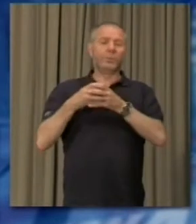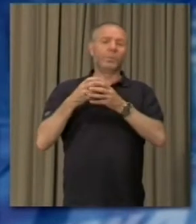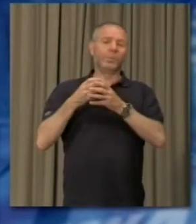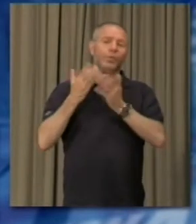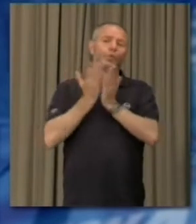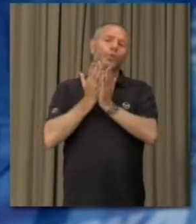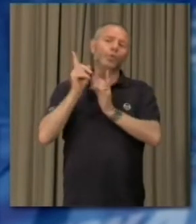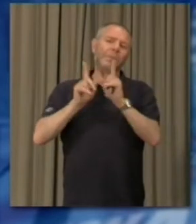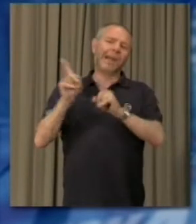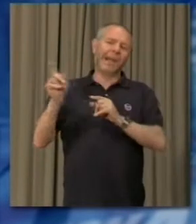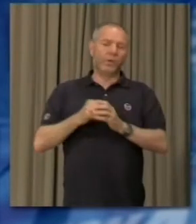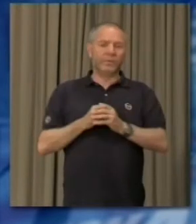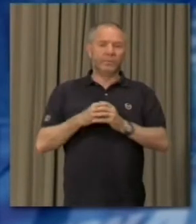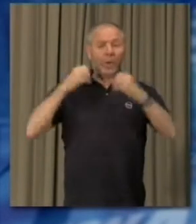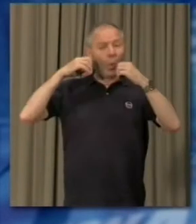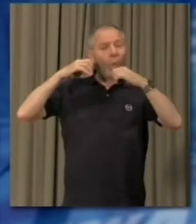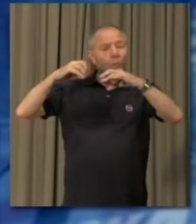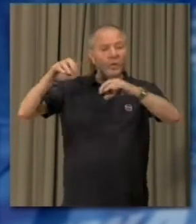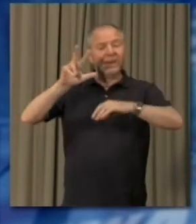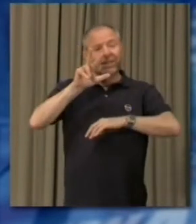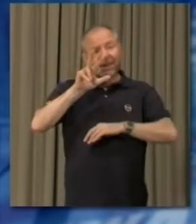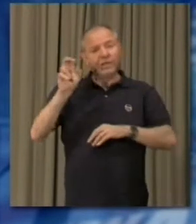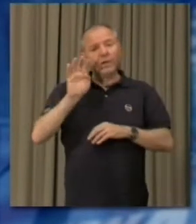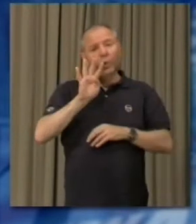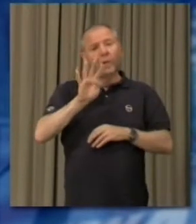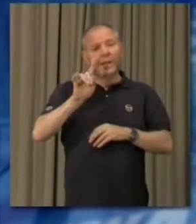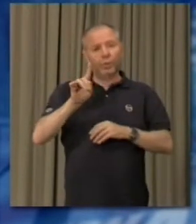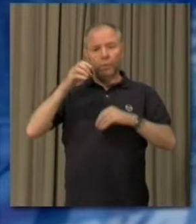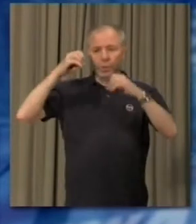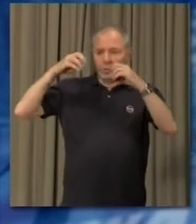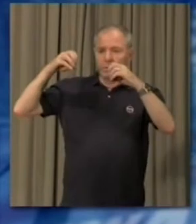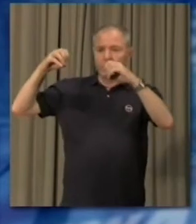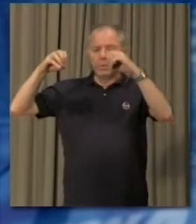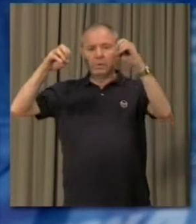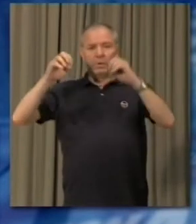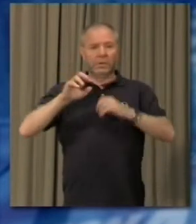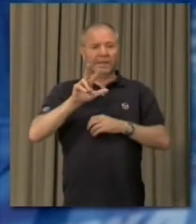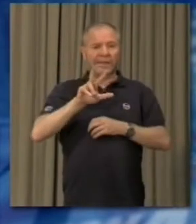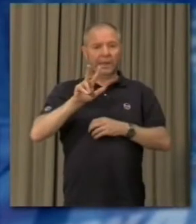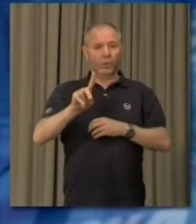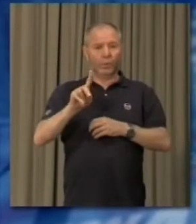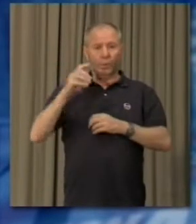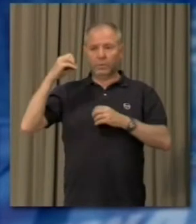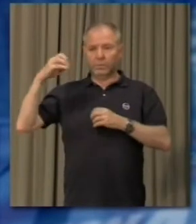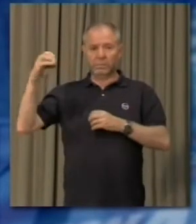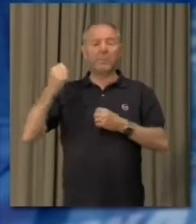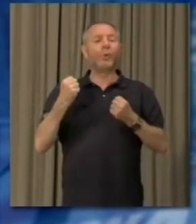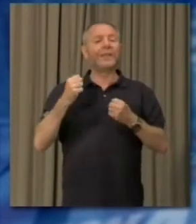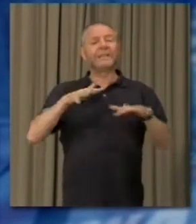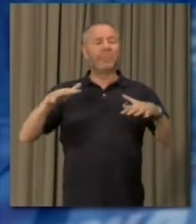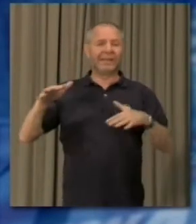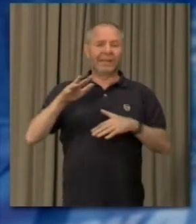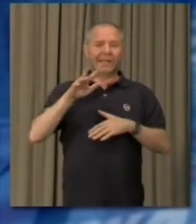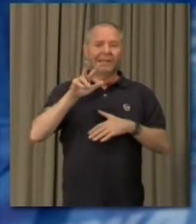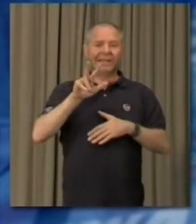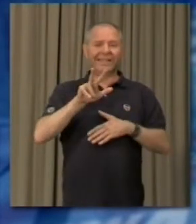L'opera, che porterà all'illuminazione di 341 corpi, vedrà la sistemazione di 31 applicazioni. La potenza media sarà di